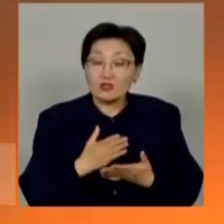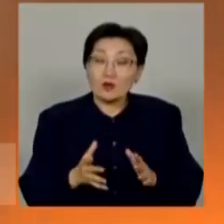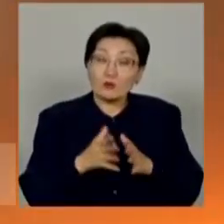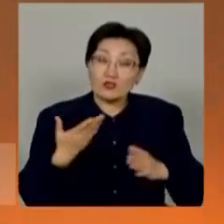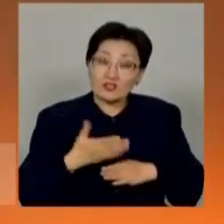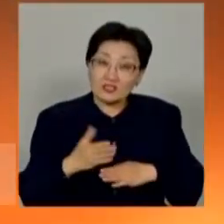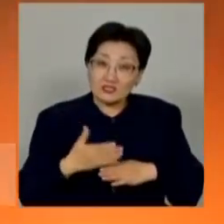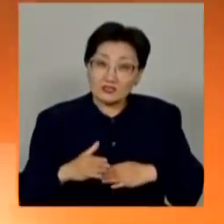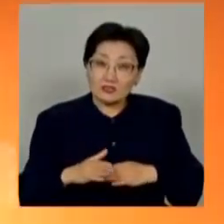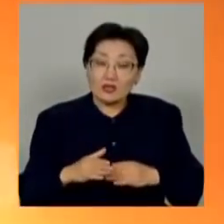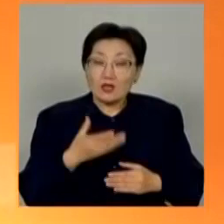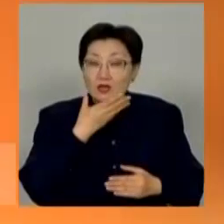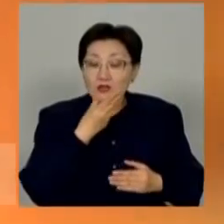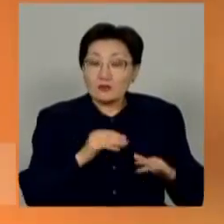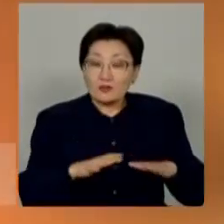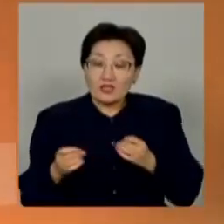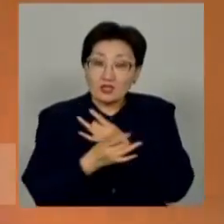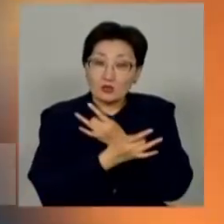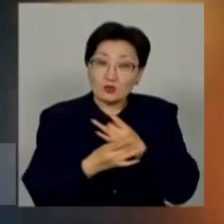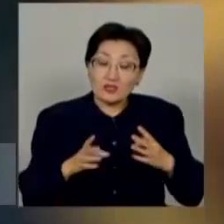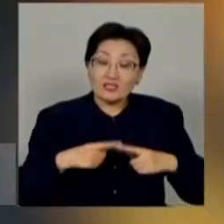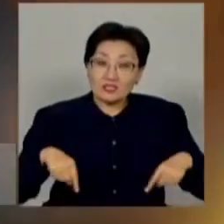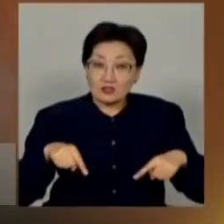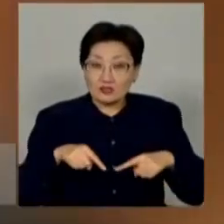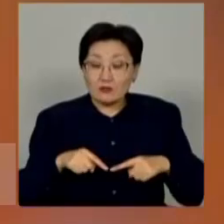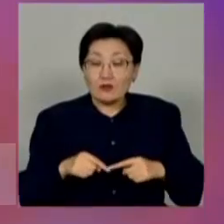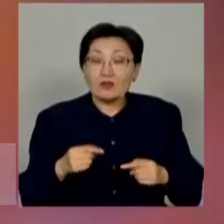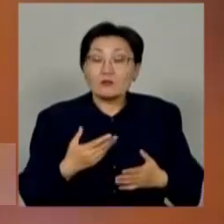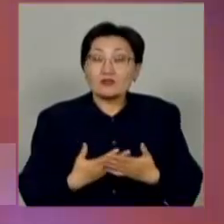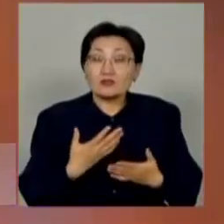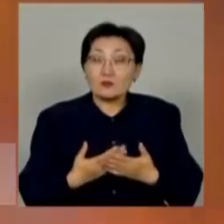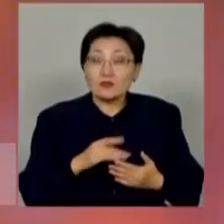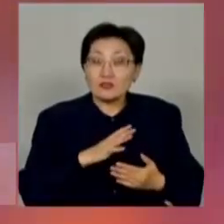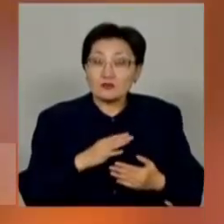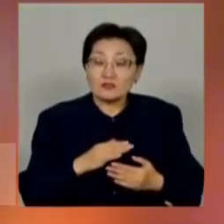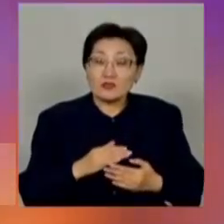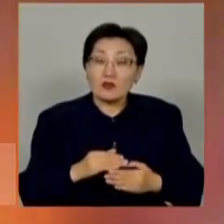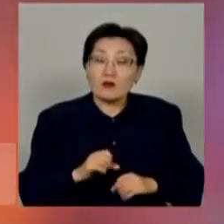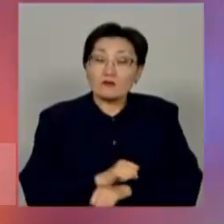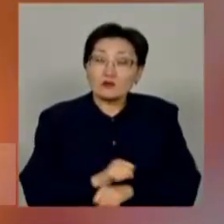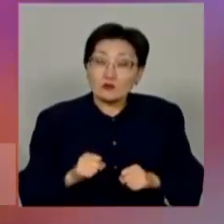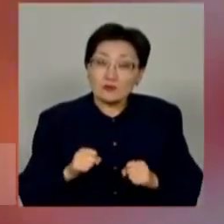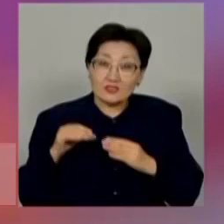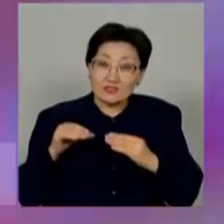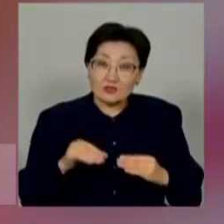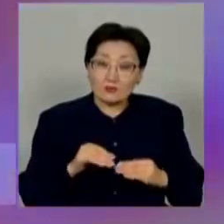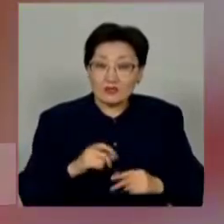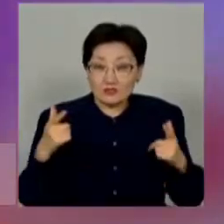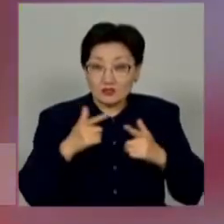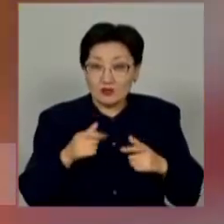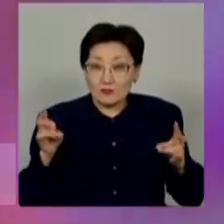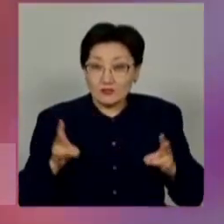большая часть достопримечательностей и культурных ценностей. По предварительным данным, был взорван автомобиль. Информации о погибших